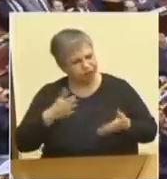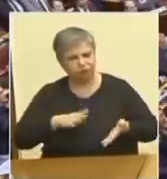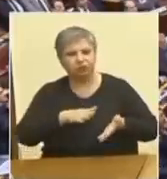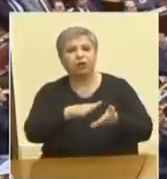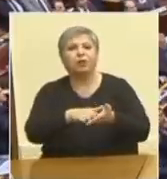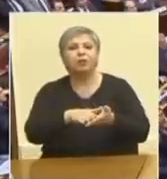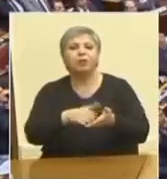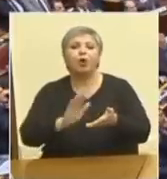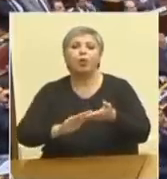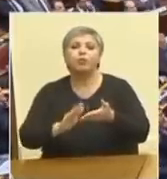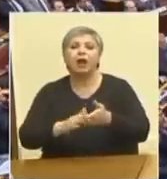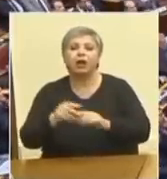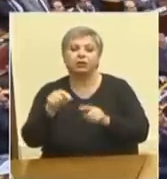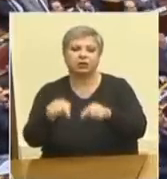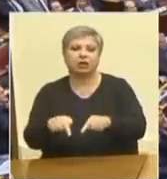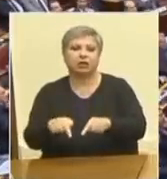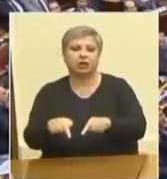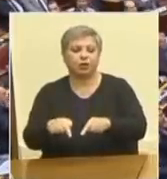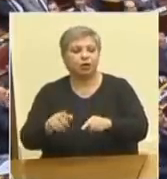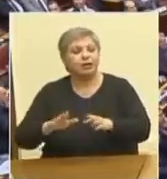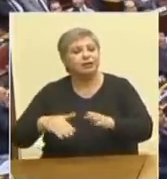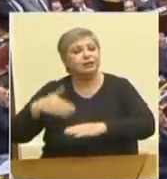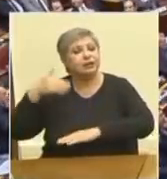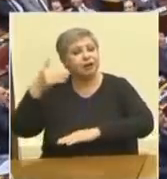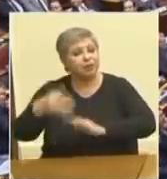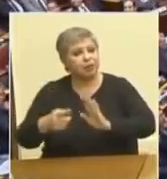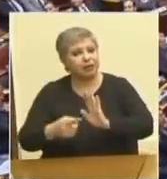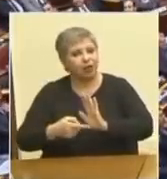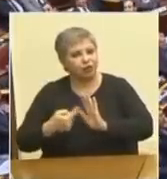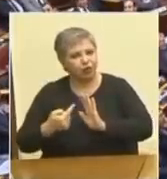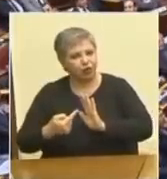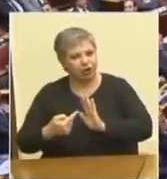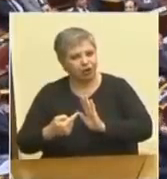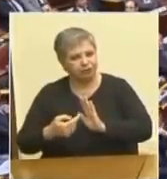στα πρακτικά, ώστε την επόμενη φορά...